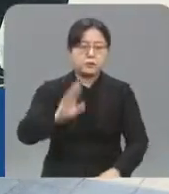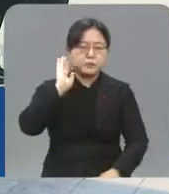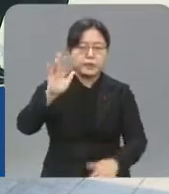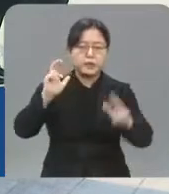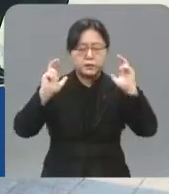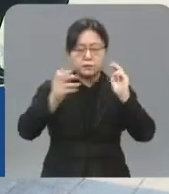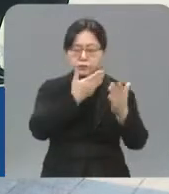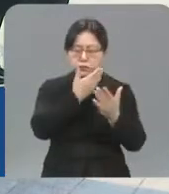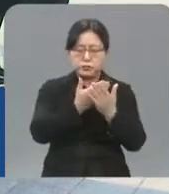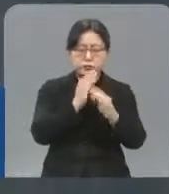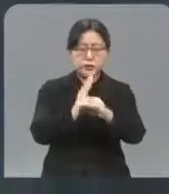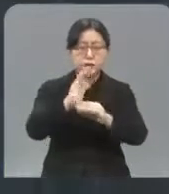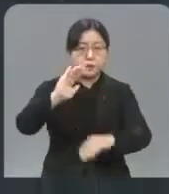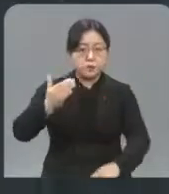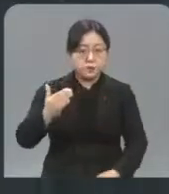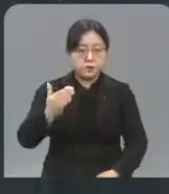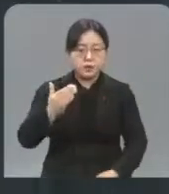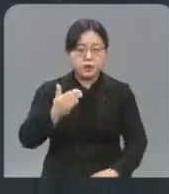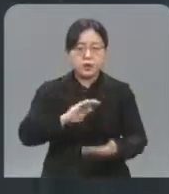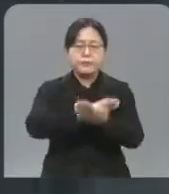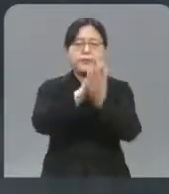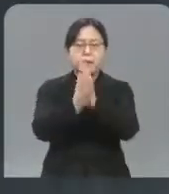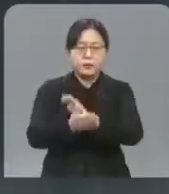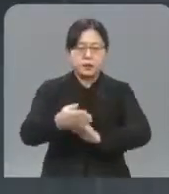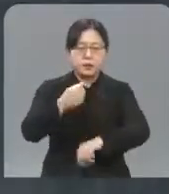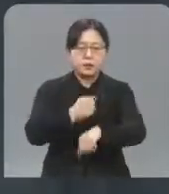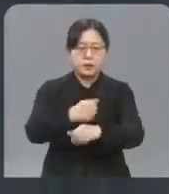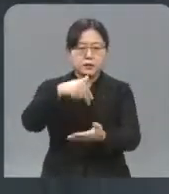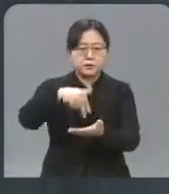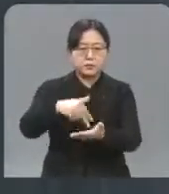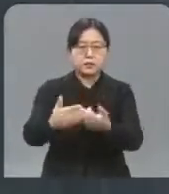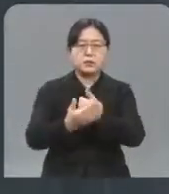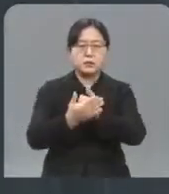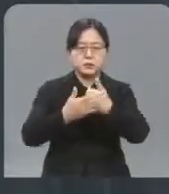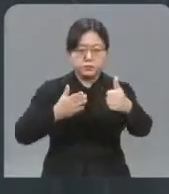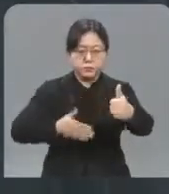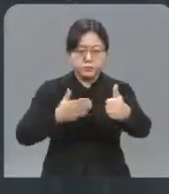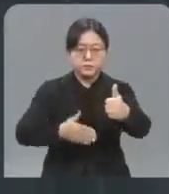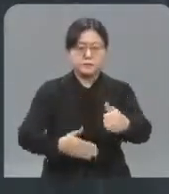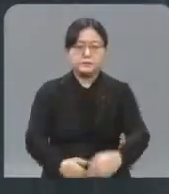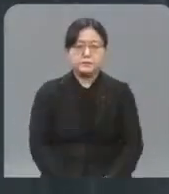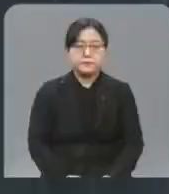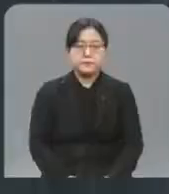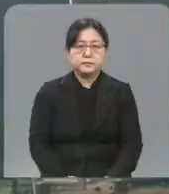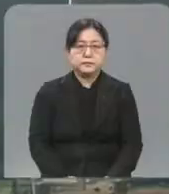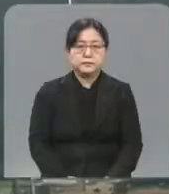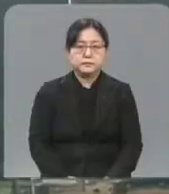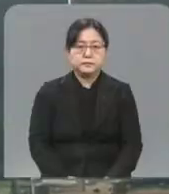산업의 중심이 될 수 있도록 변화를 이끌어내겠다며 지지를 호소했습니다.